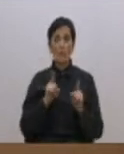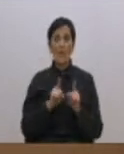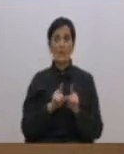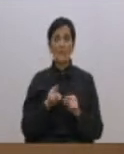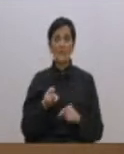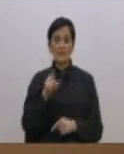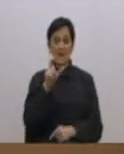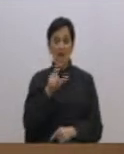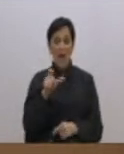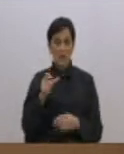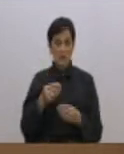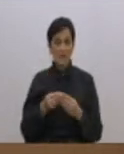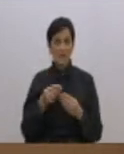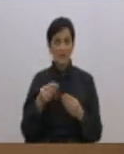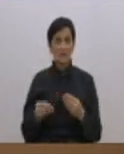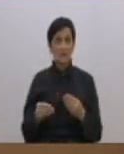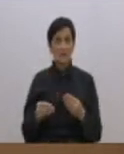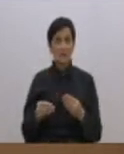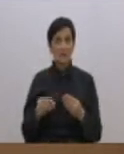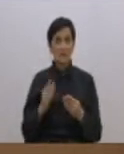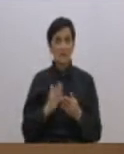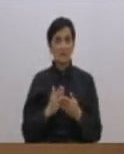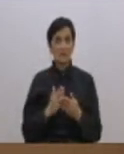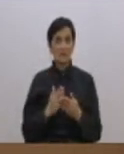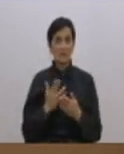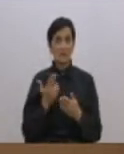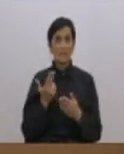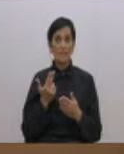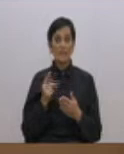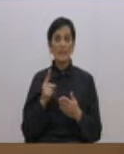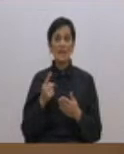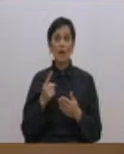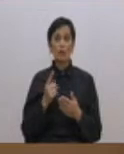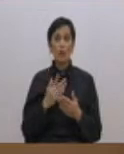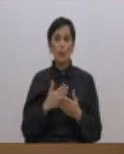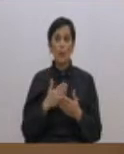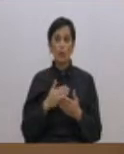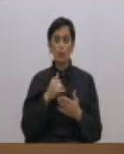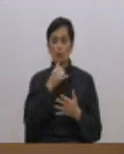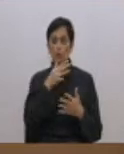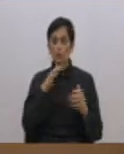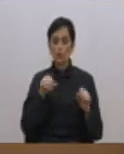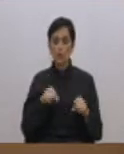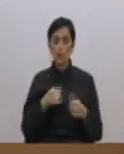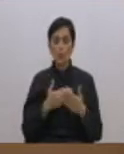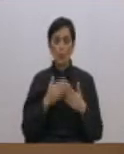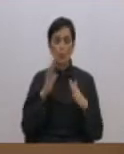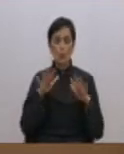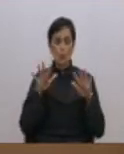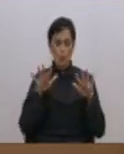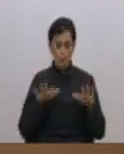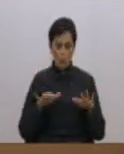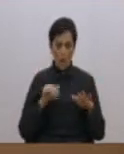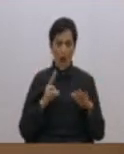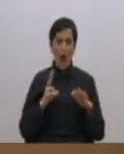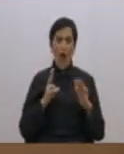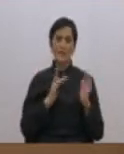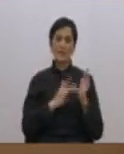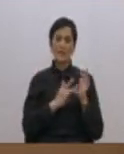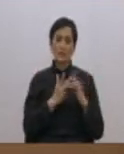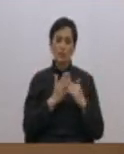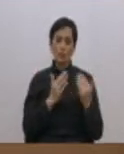ადამიანების დისკრიმინაცია ხო არ ხდება? და რატომ არის შეუძლებელი მაგალითად თუნდაც მუსლიმურ ან ქრისტიანულ